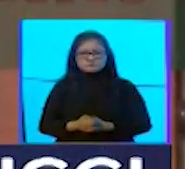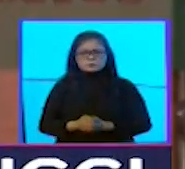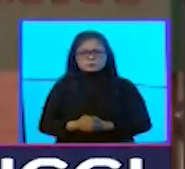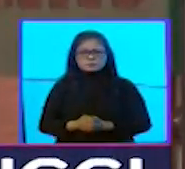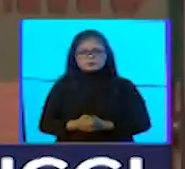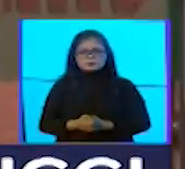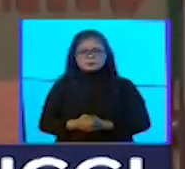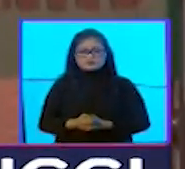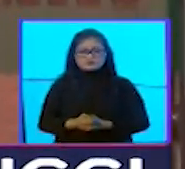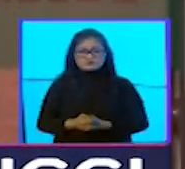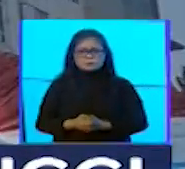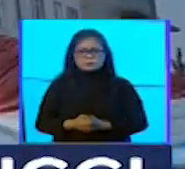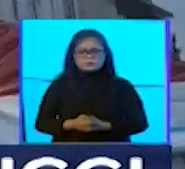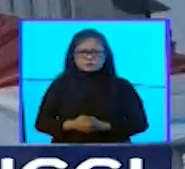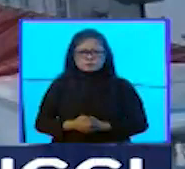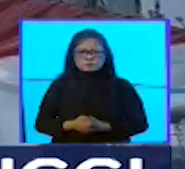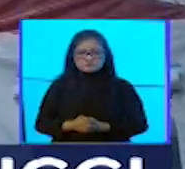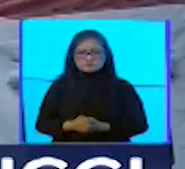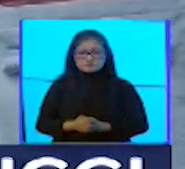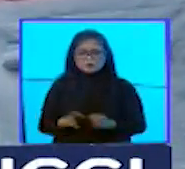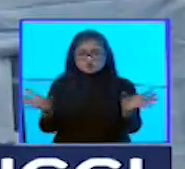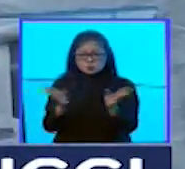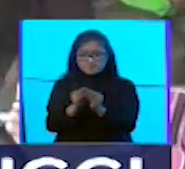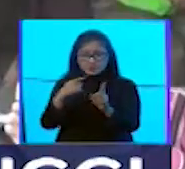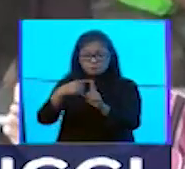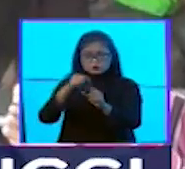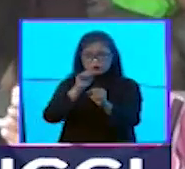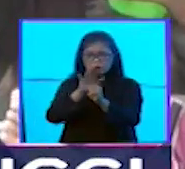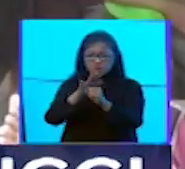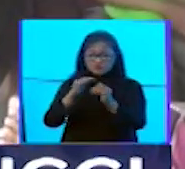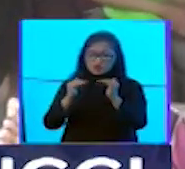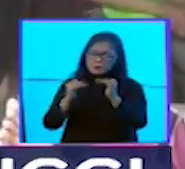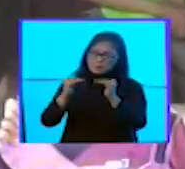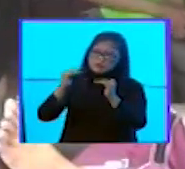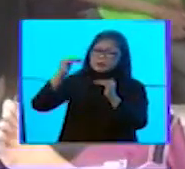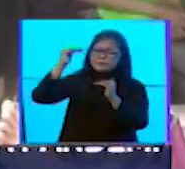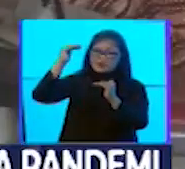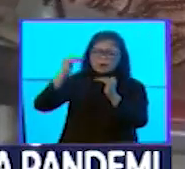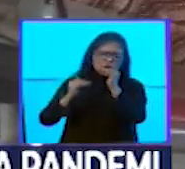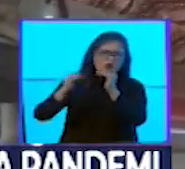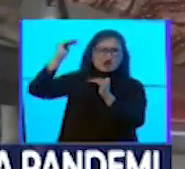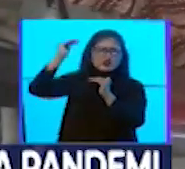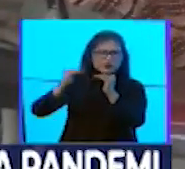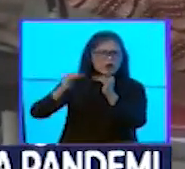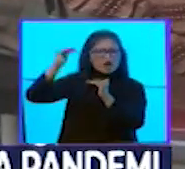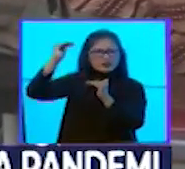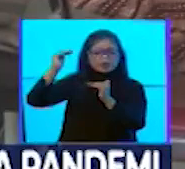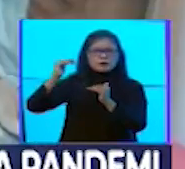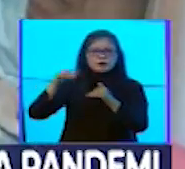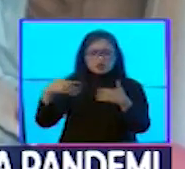Mbak gelombang yang tak terbendung rekor demi rekor kasus coffeenine terus bermunculan di Indonesia menunjukkan perjuangan